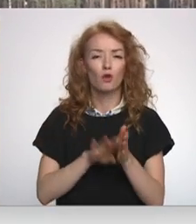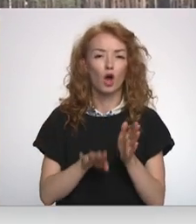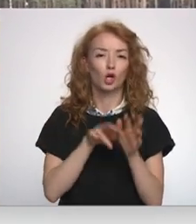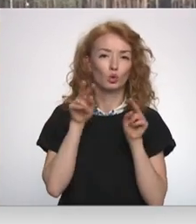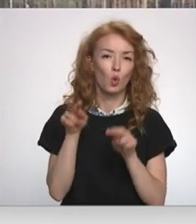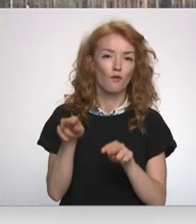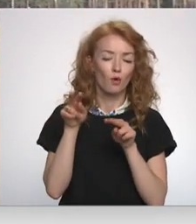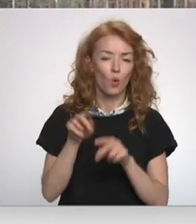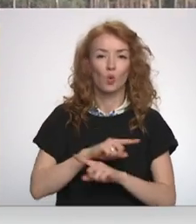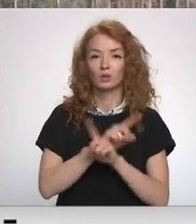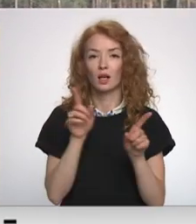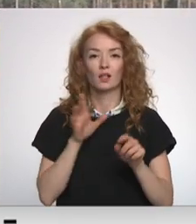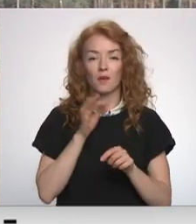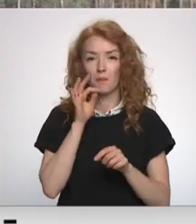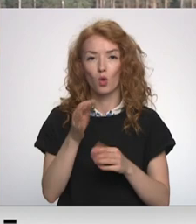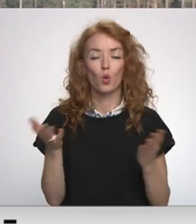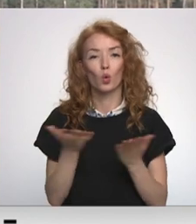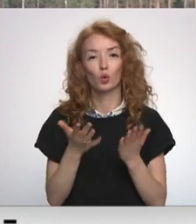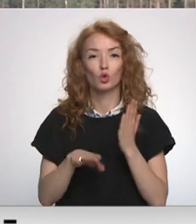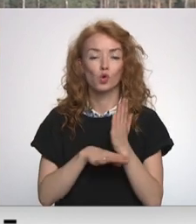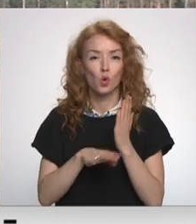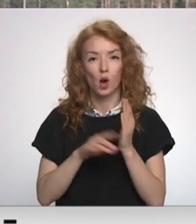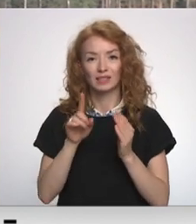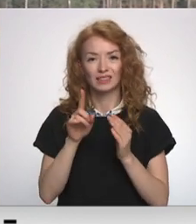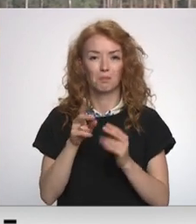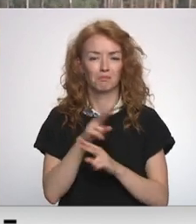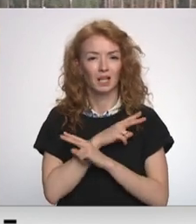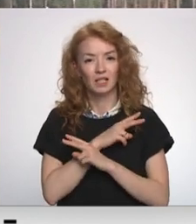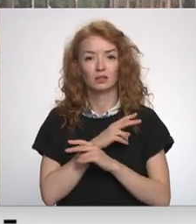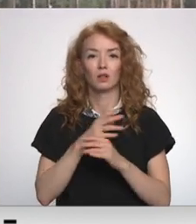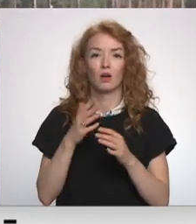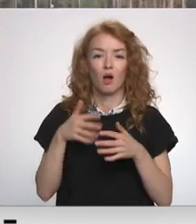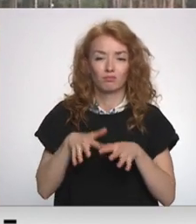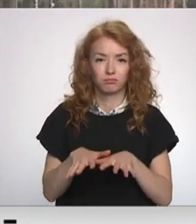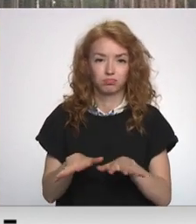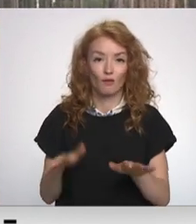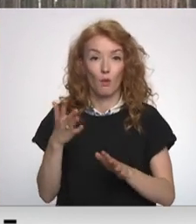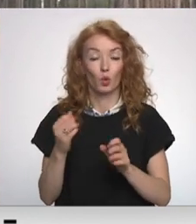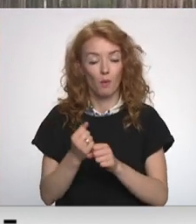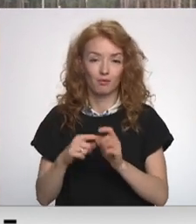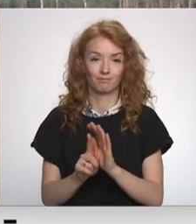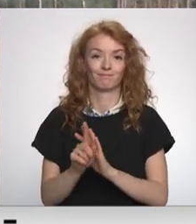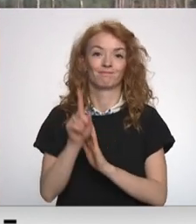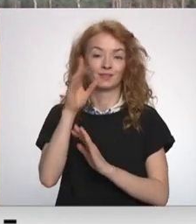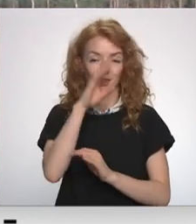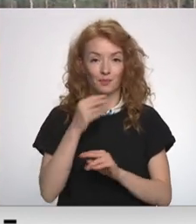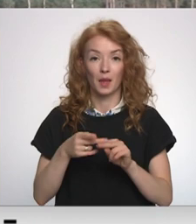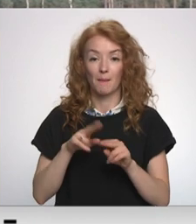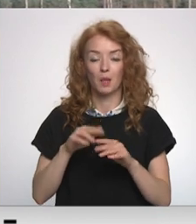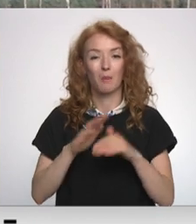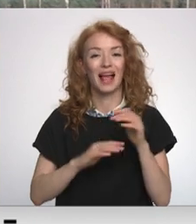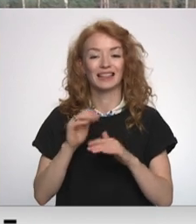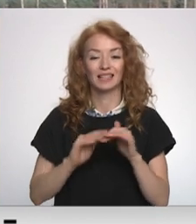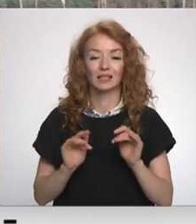jo uzreiz nevar pateikt, kurš koks ir zaudējis un cik lielā platībā audzis ir zaudējis augstspēju. Līdz ar to praktiskās